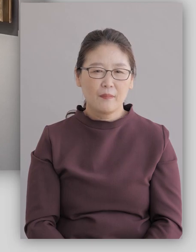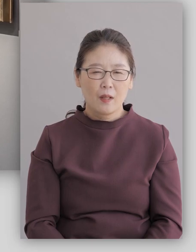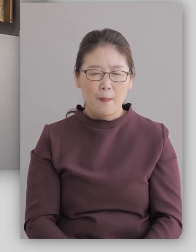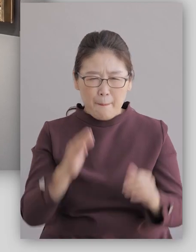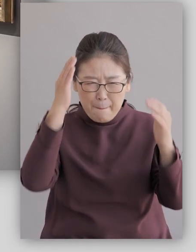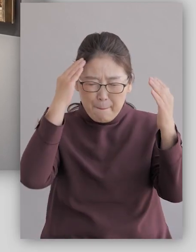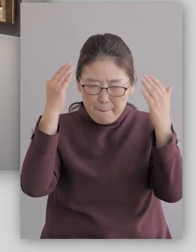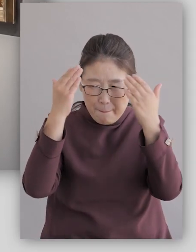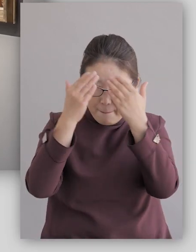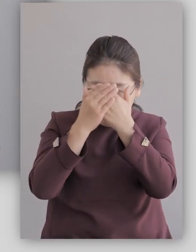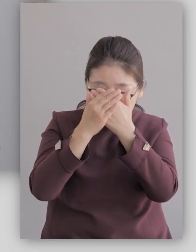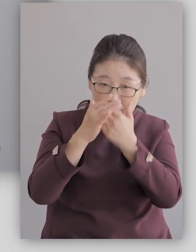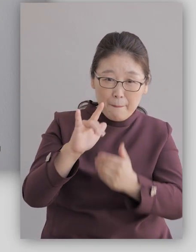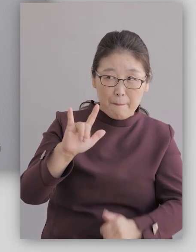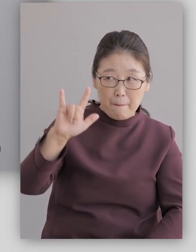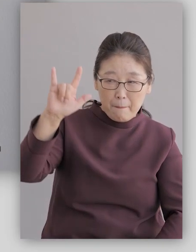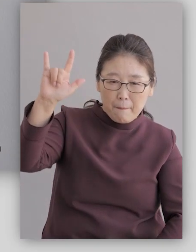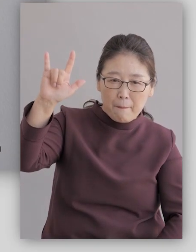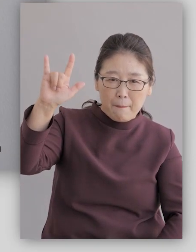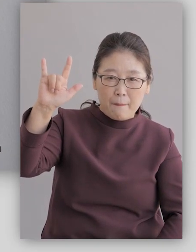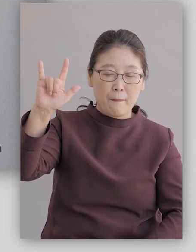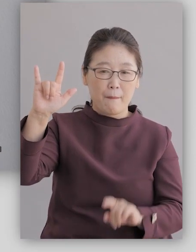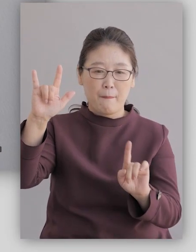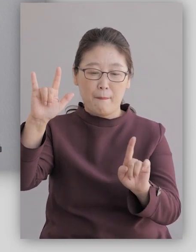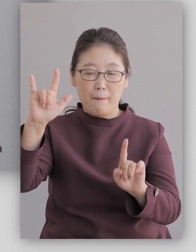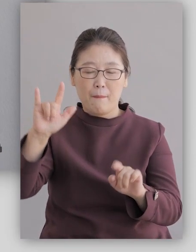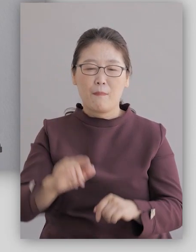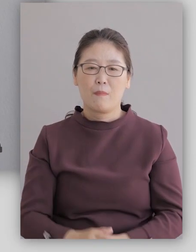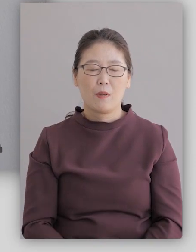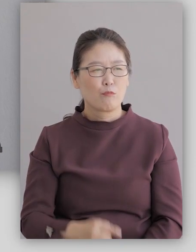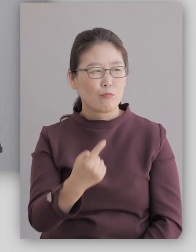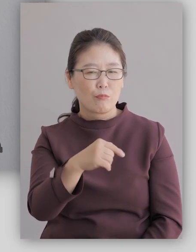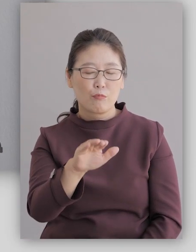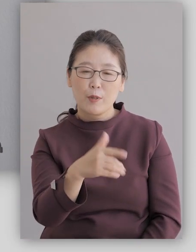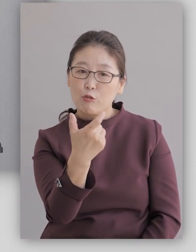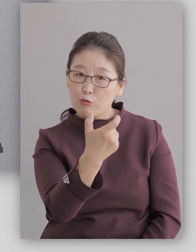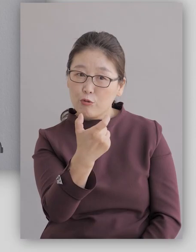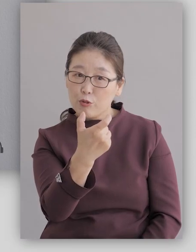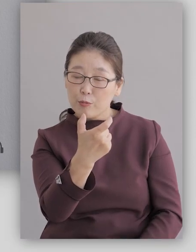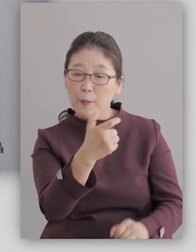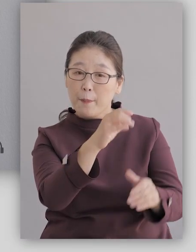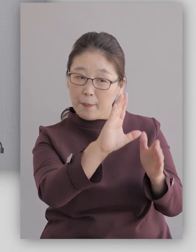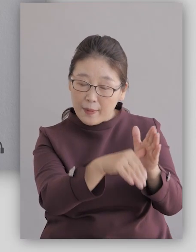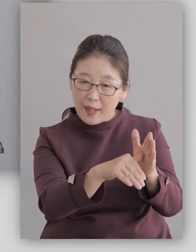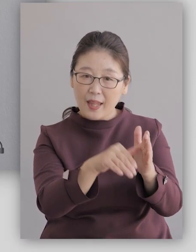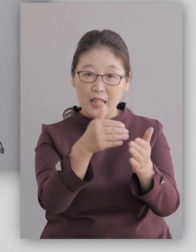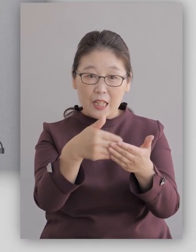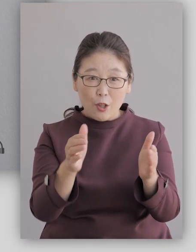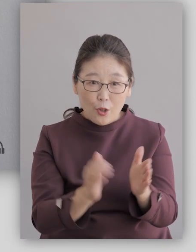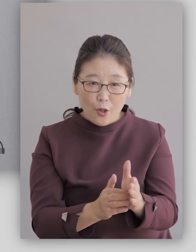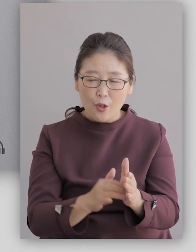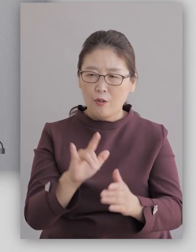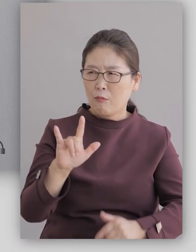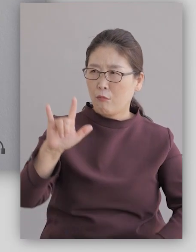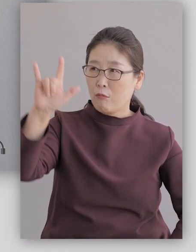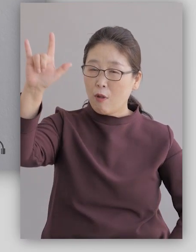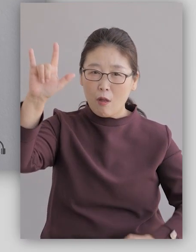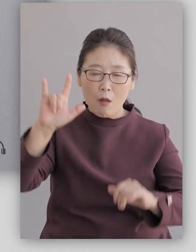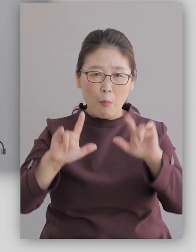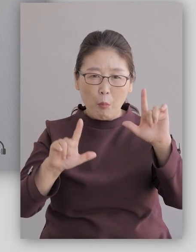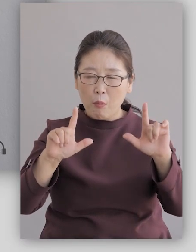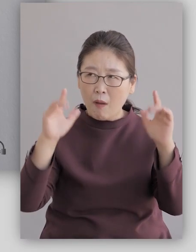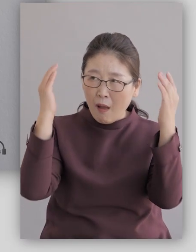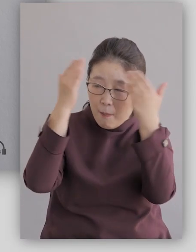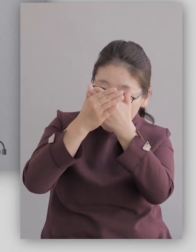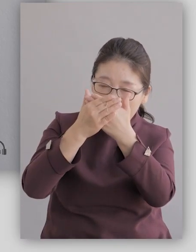금은태양을 표현한 작품입니다. 이 작품은 사실 60년대 작품이지만 태양을 이렇게 검게